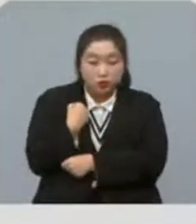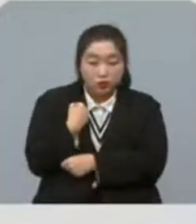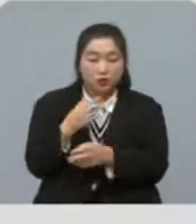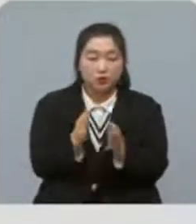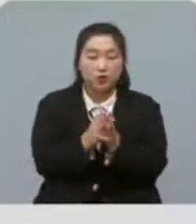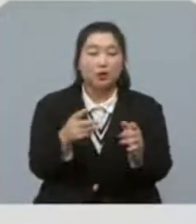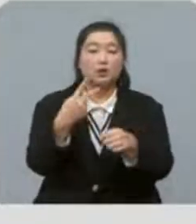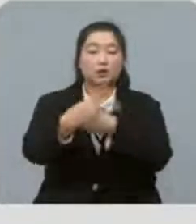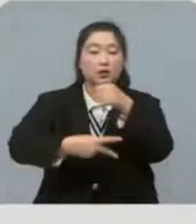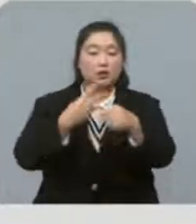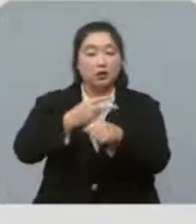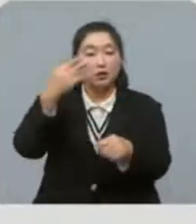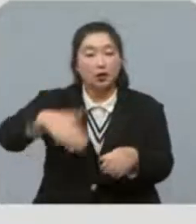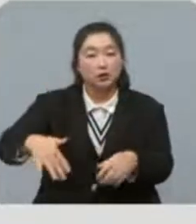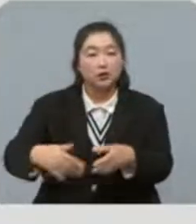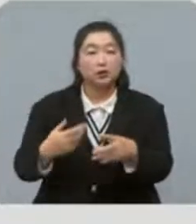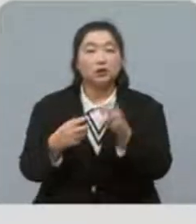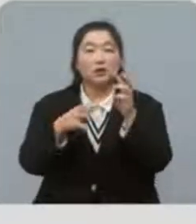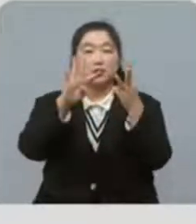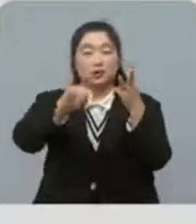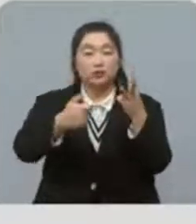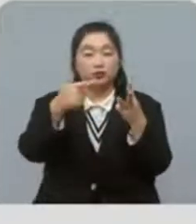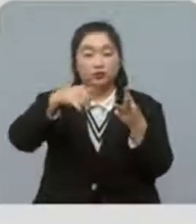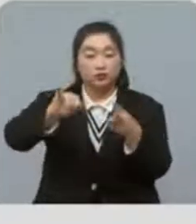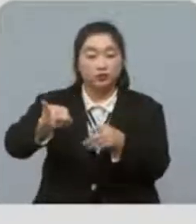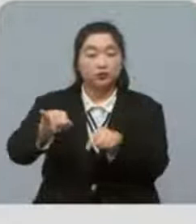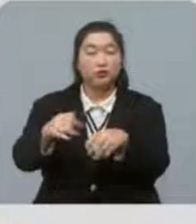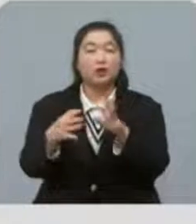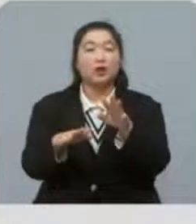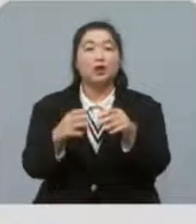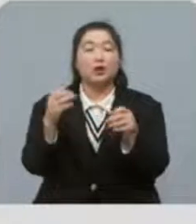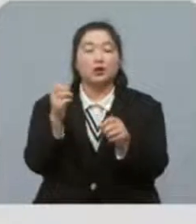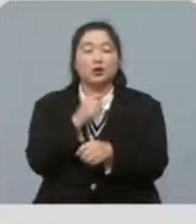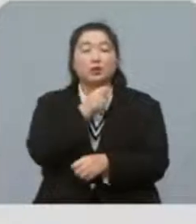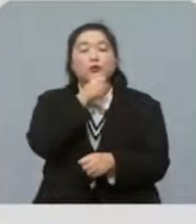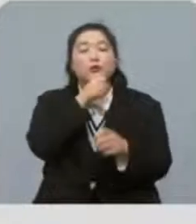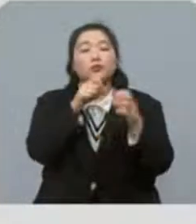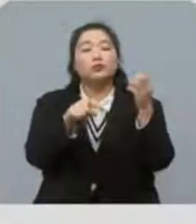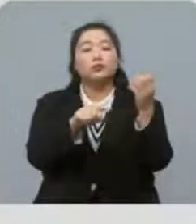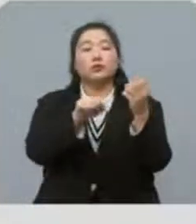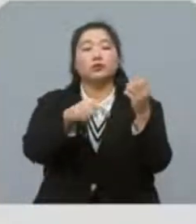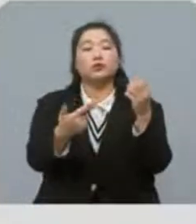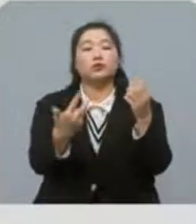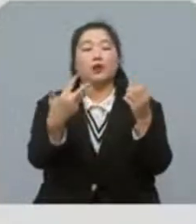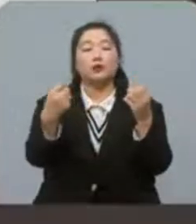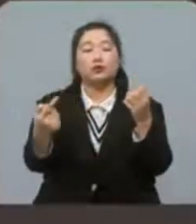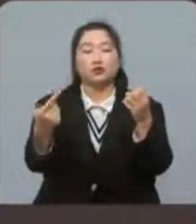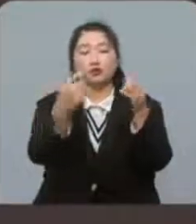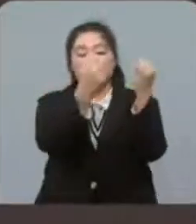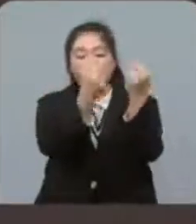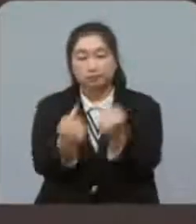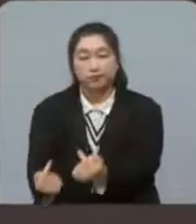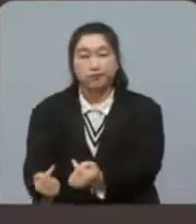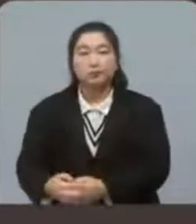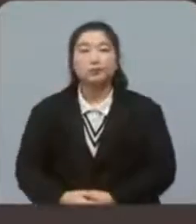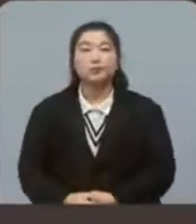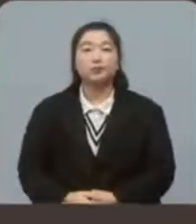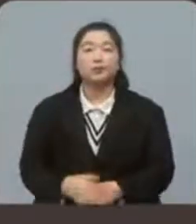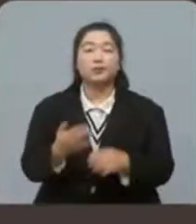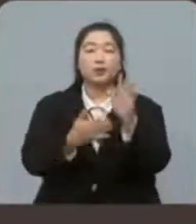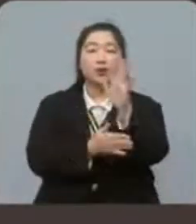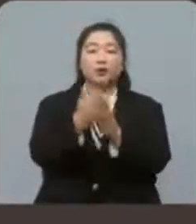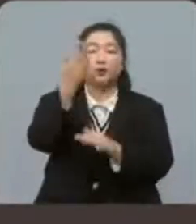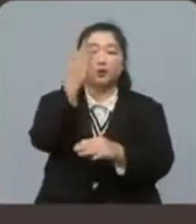2년도 최안 지난 3분기 현재 지방 소멸 지수가 0.86 아지 떨어진 상태입니다 또 도심